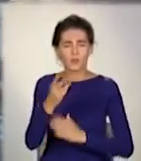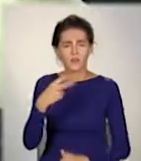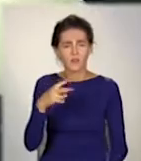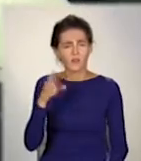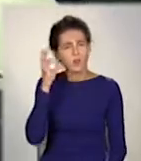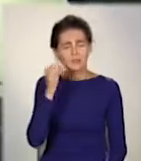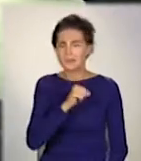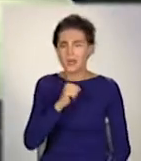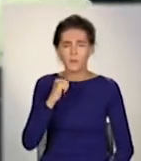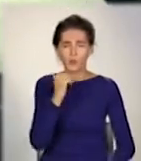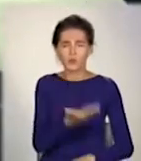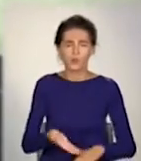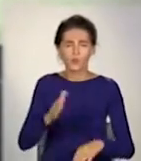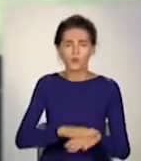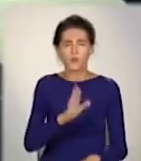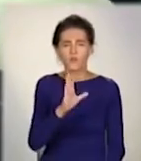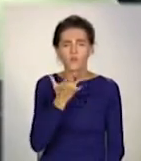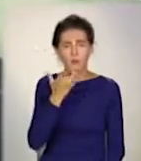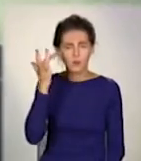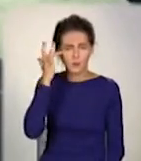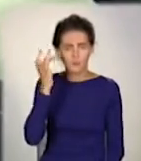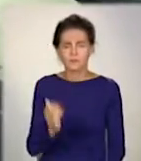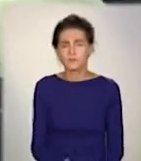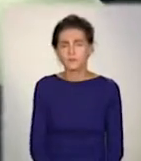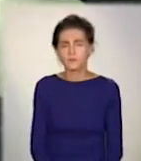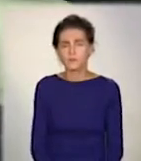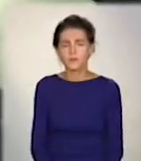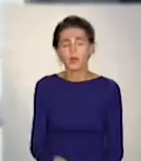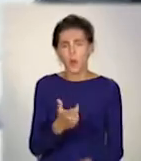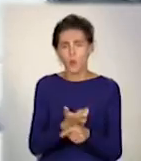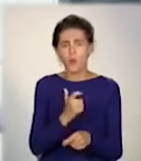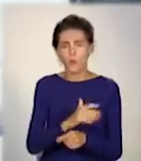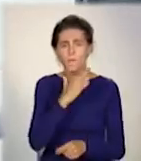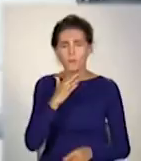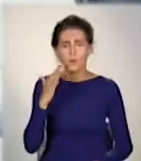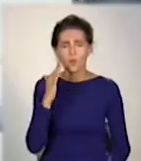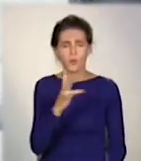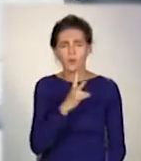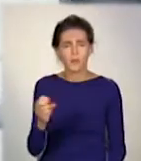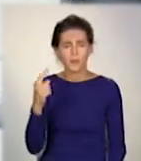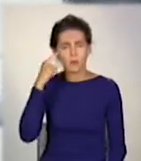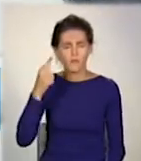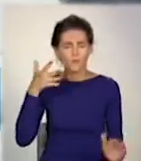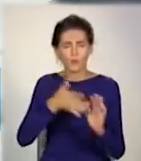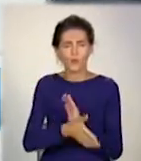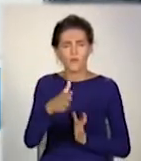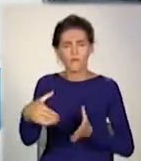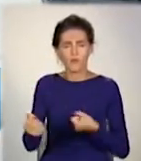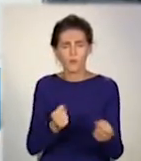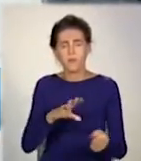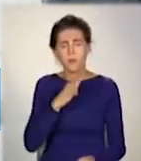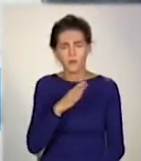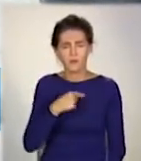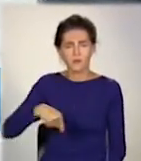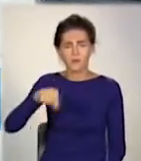Каже, найважче їздити влітку. Дуже багато неадекватних водіїв. Та іноді з такою жарою, мабуть, і кожен з нас буває